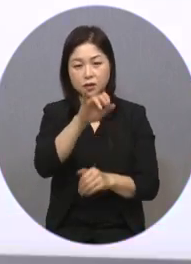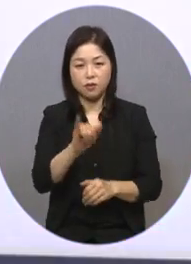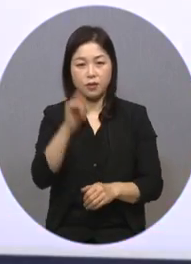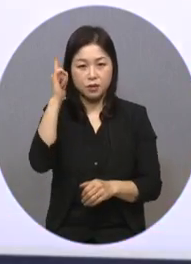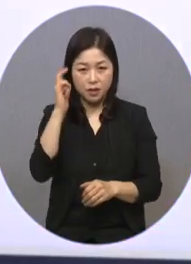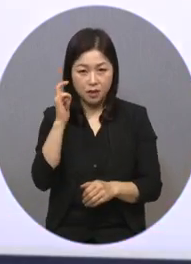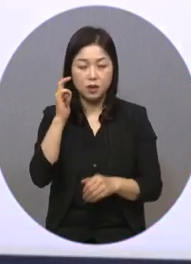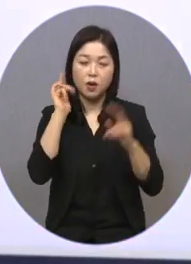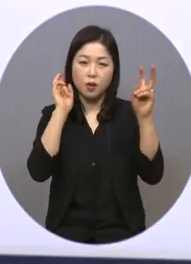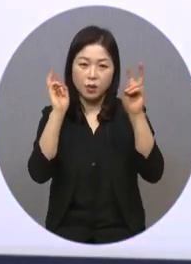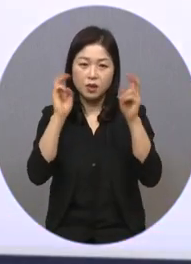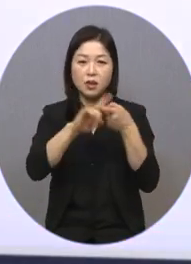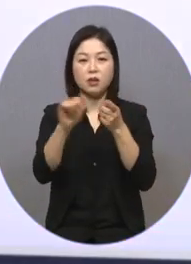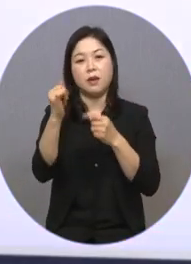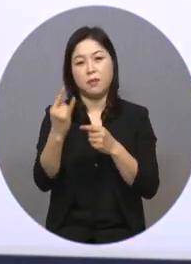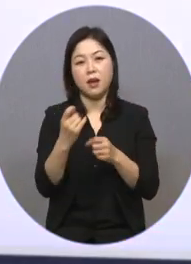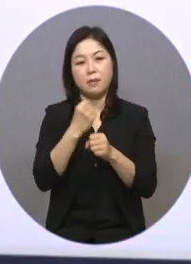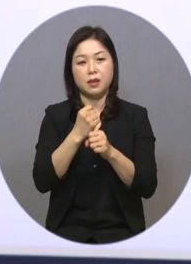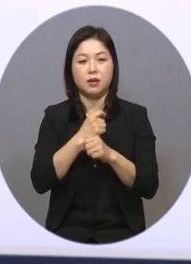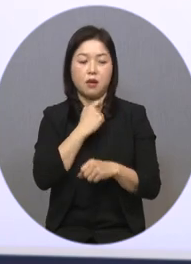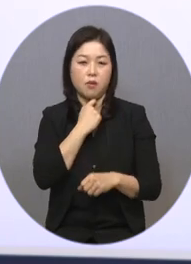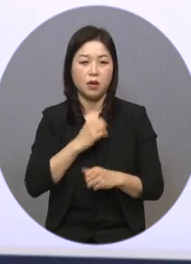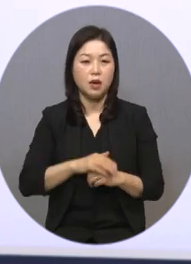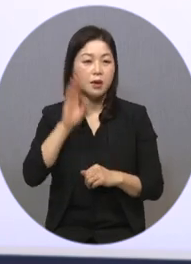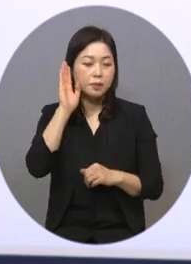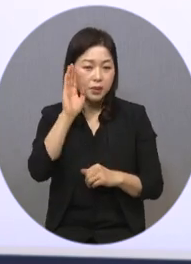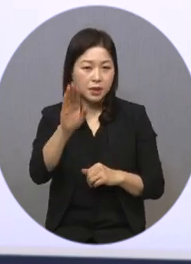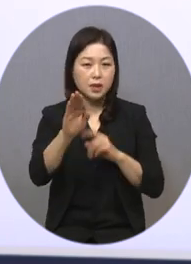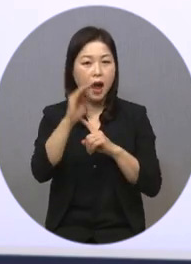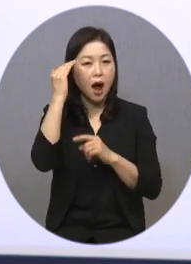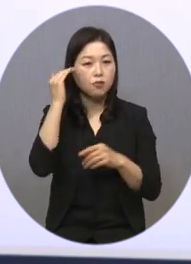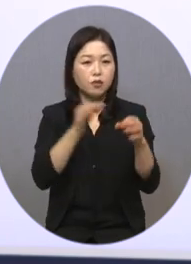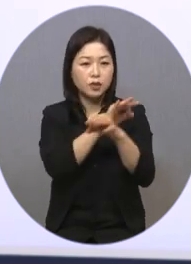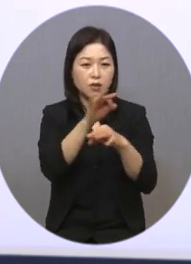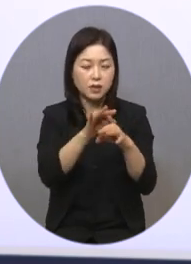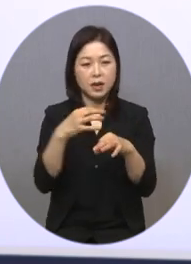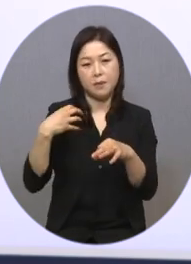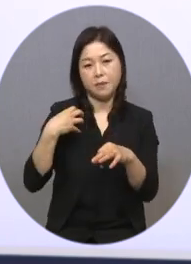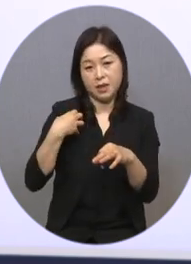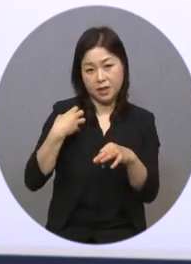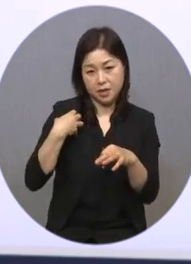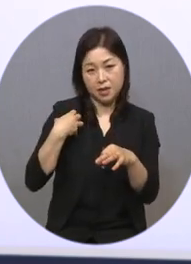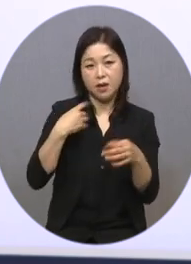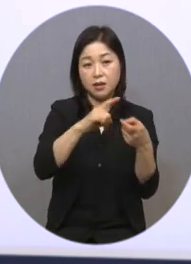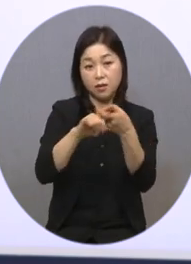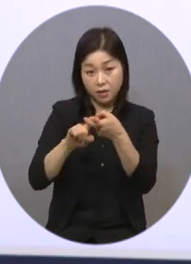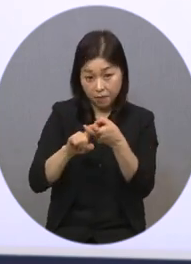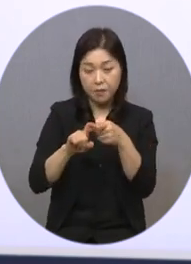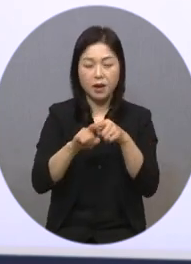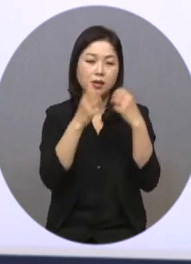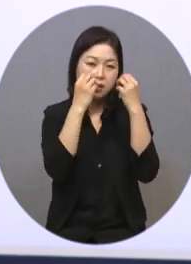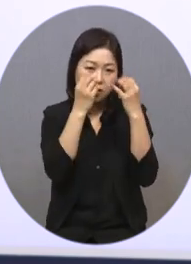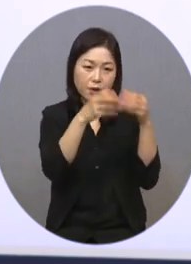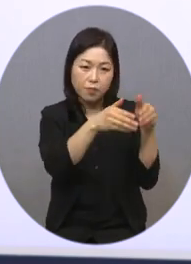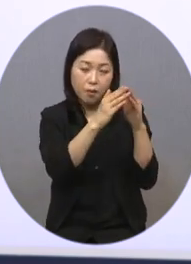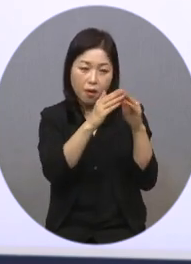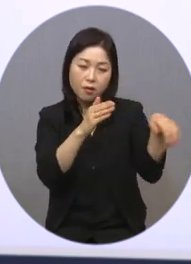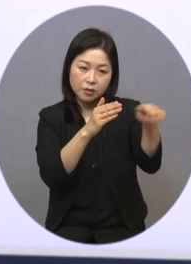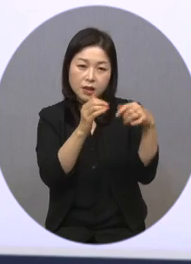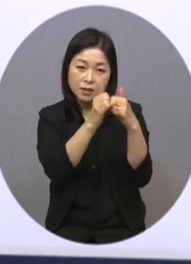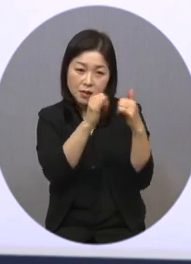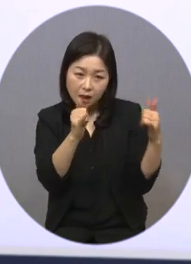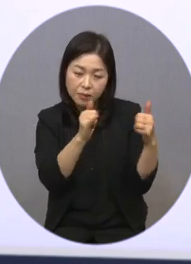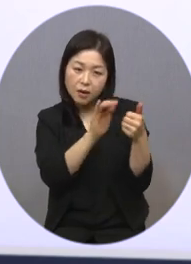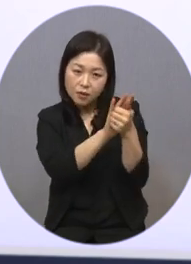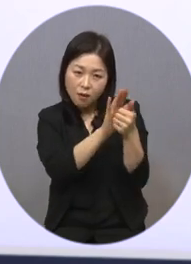합니다. 미래 한국 경제를 이끌어갈 맏형들의 연합체가 신생 스타트업 기업들의 든든한 성장